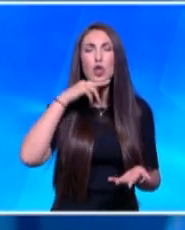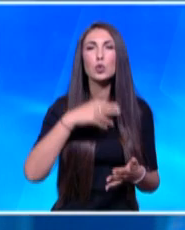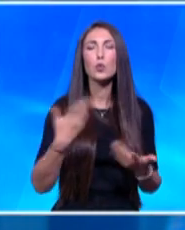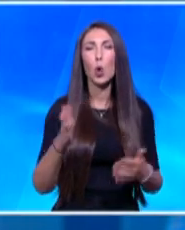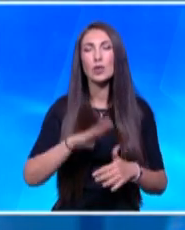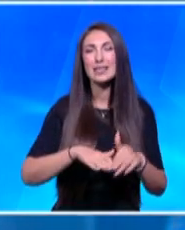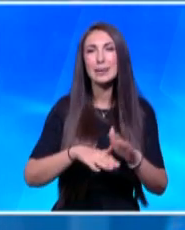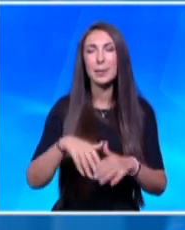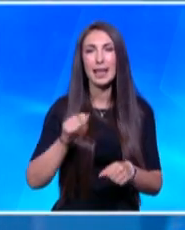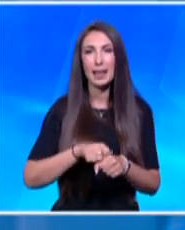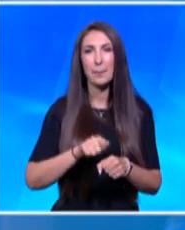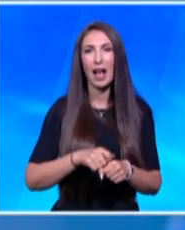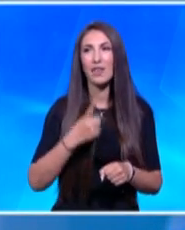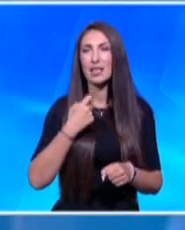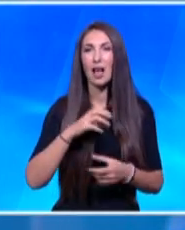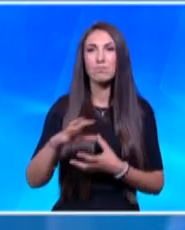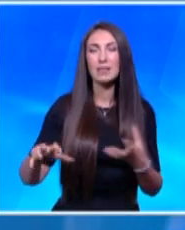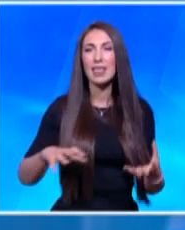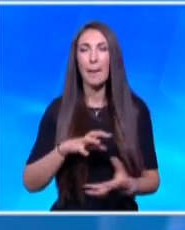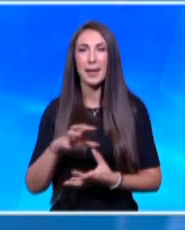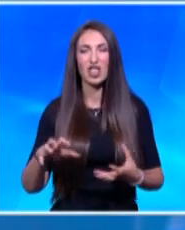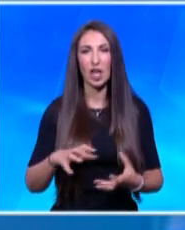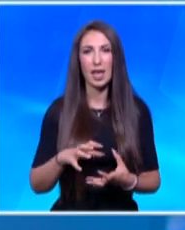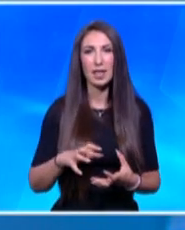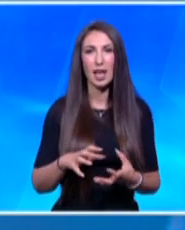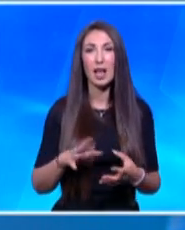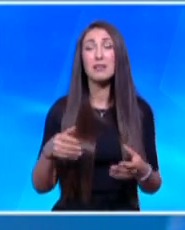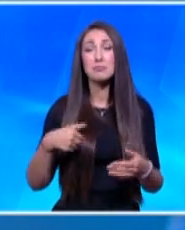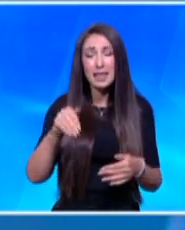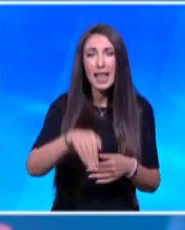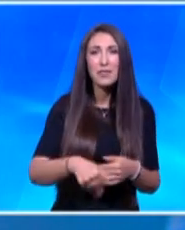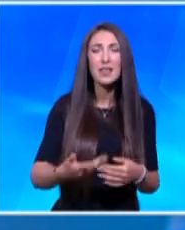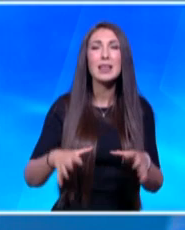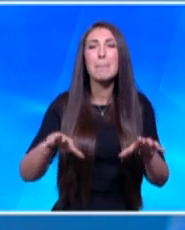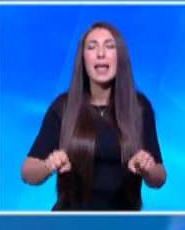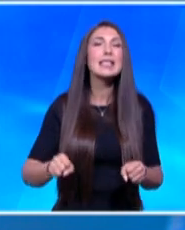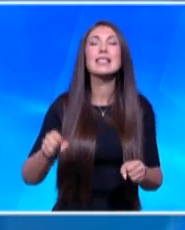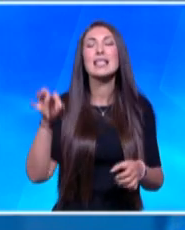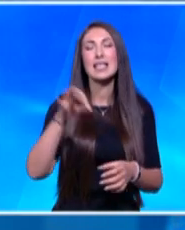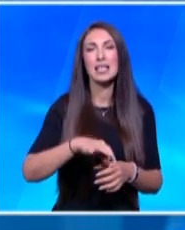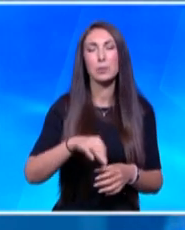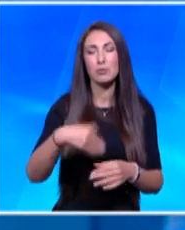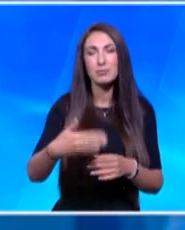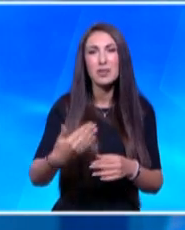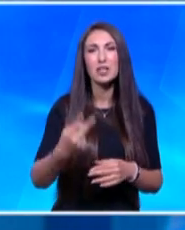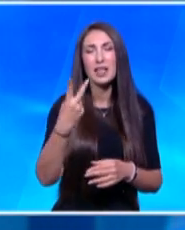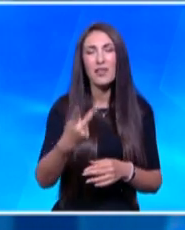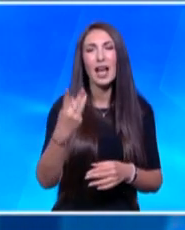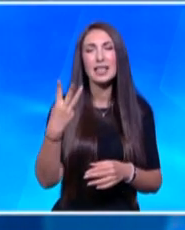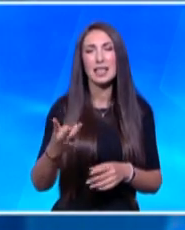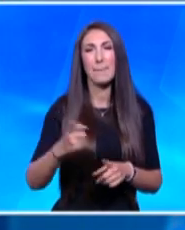се направиха, за да се нажежи обстановката. Пак казвам, идват местни избори. В следващите 2-3